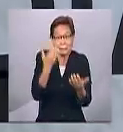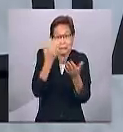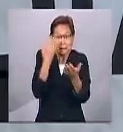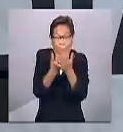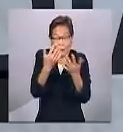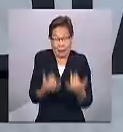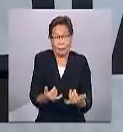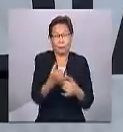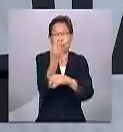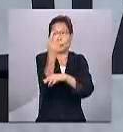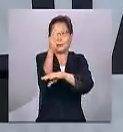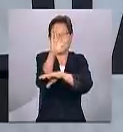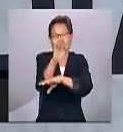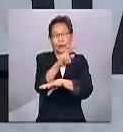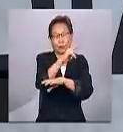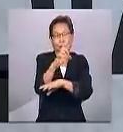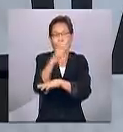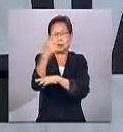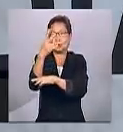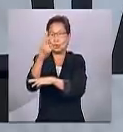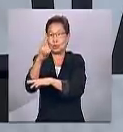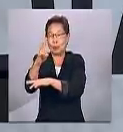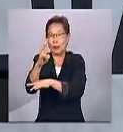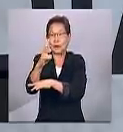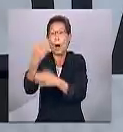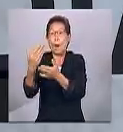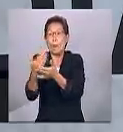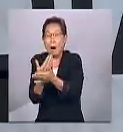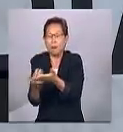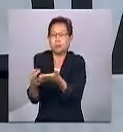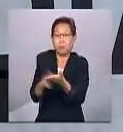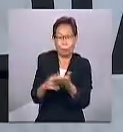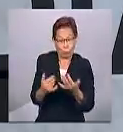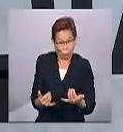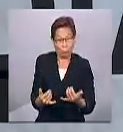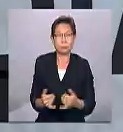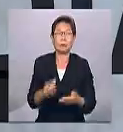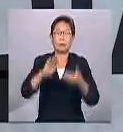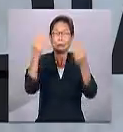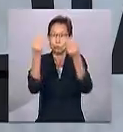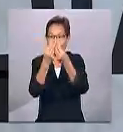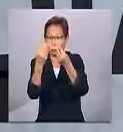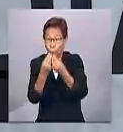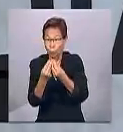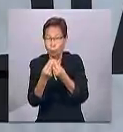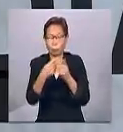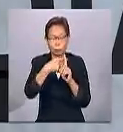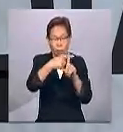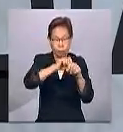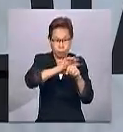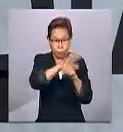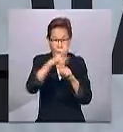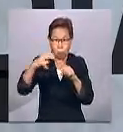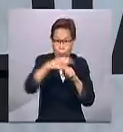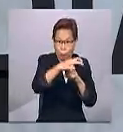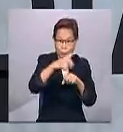terdapat 217 kes baru yang telah dilaporkan. Ini menjadikan jumlah kes positif COVID-19